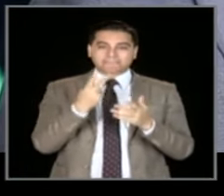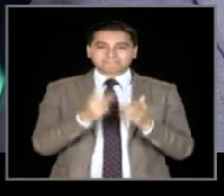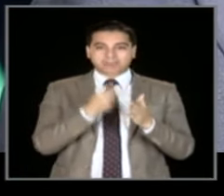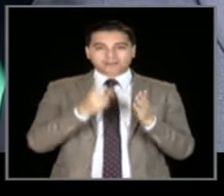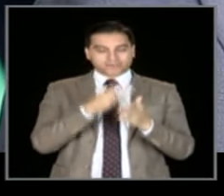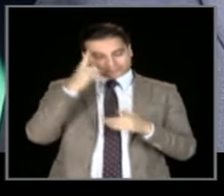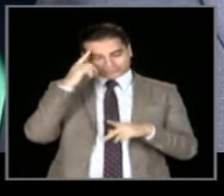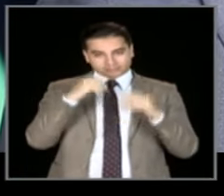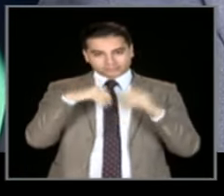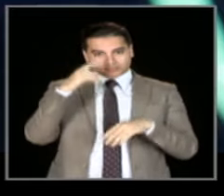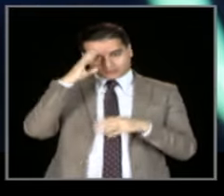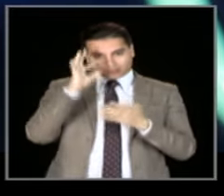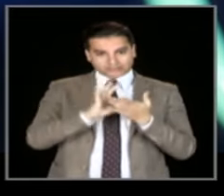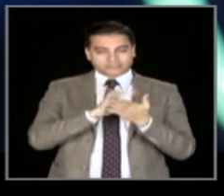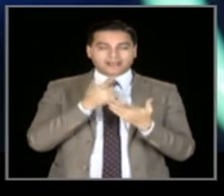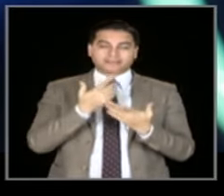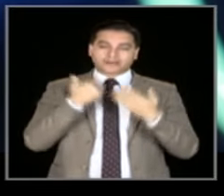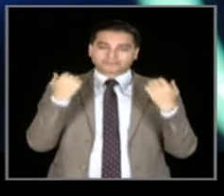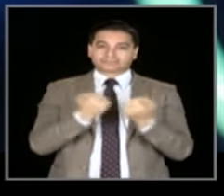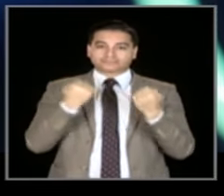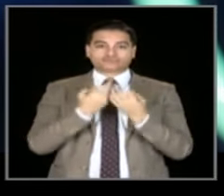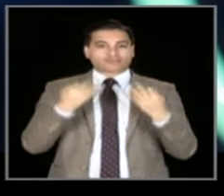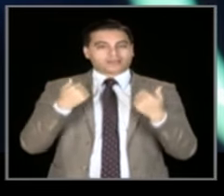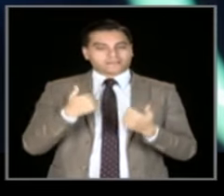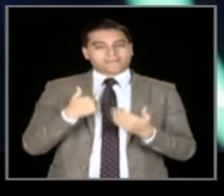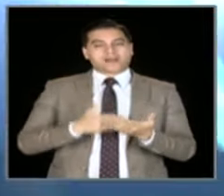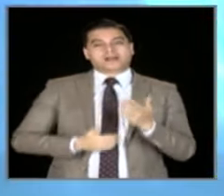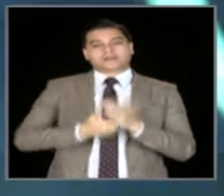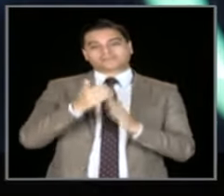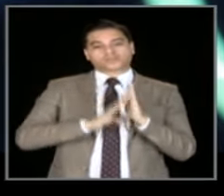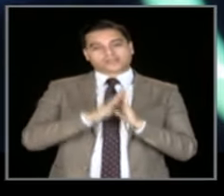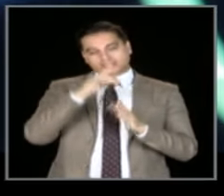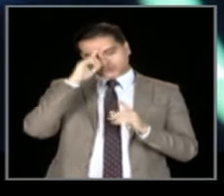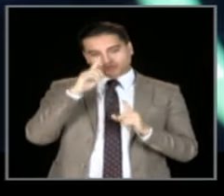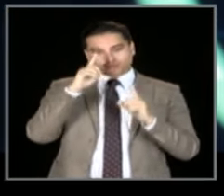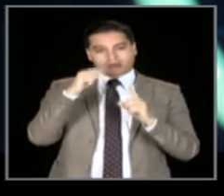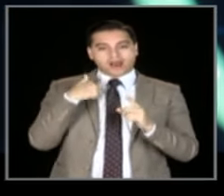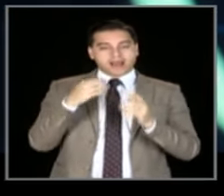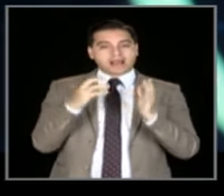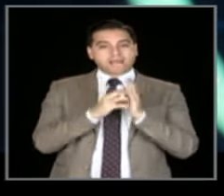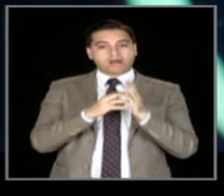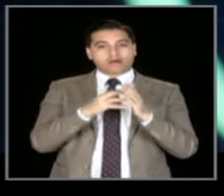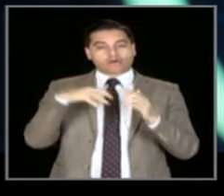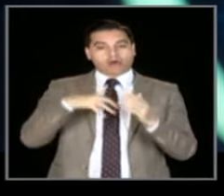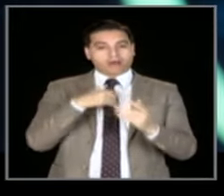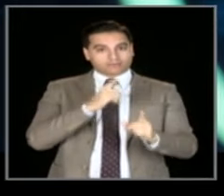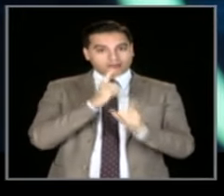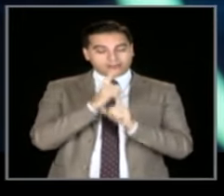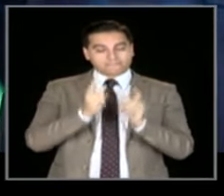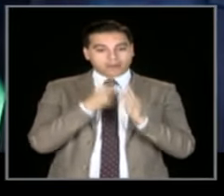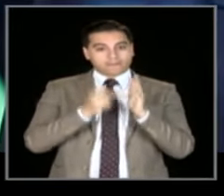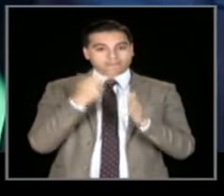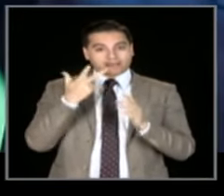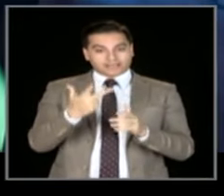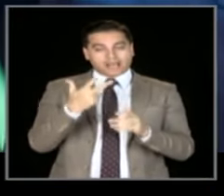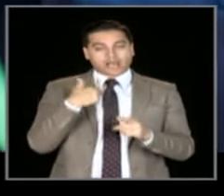وخسرنا، استعدينا بشكل اكبر المره دي، اتمنى ربنا يوفقنا ونقدر نوصل للفاينل الموسم ده. احنا بنقابل جامعه القاهره النهارده للمره الثالثه على التوالي في السيمي